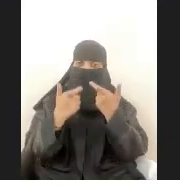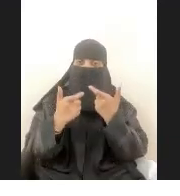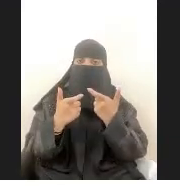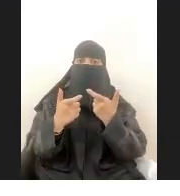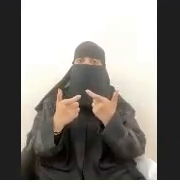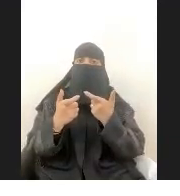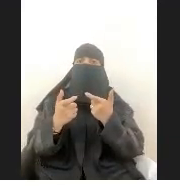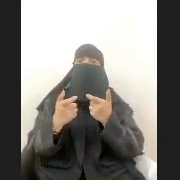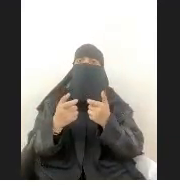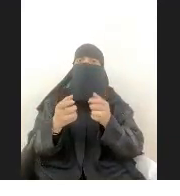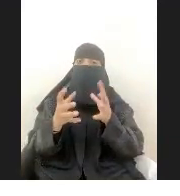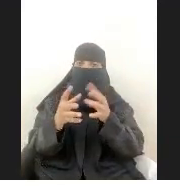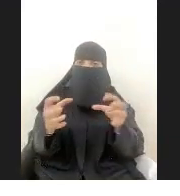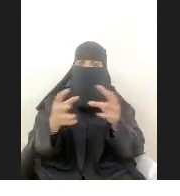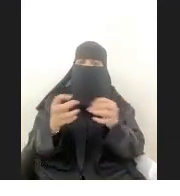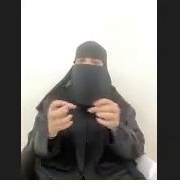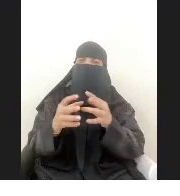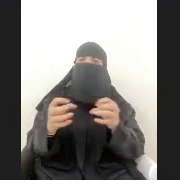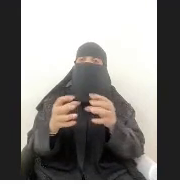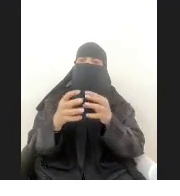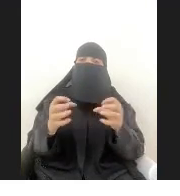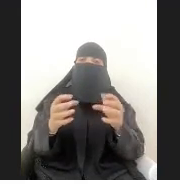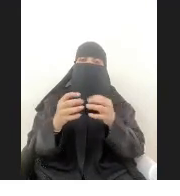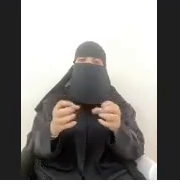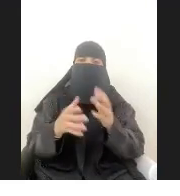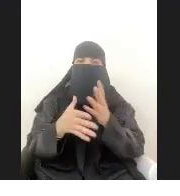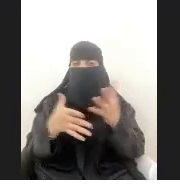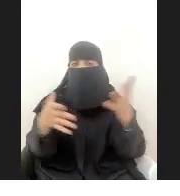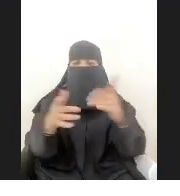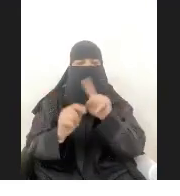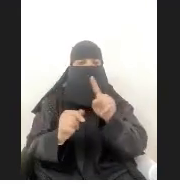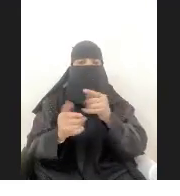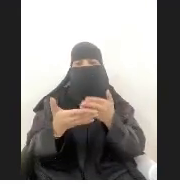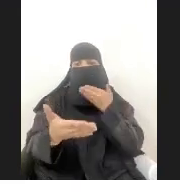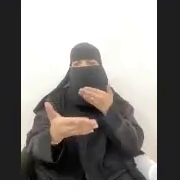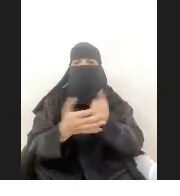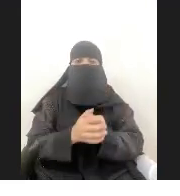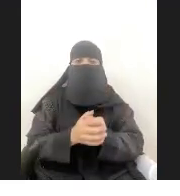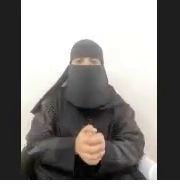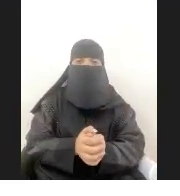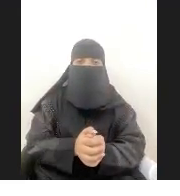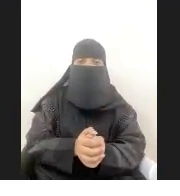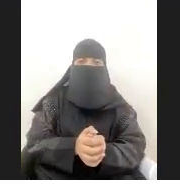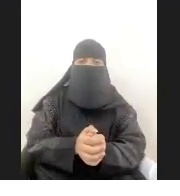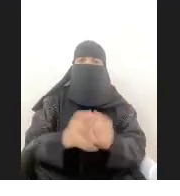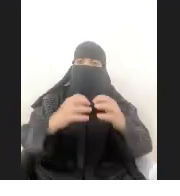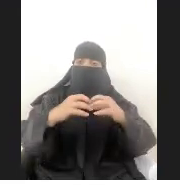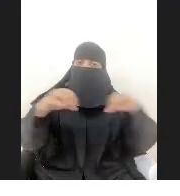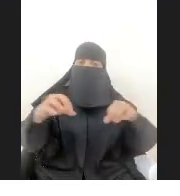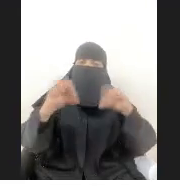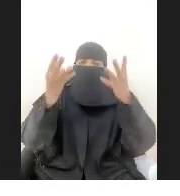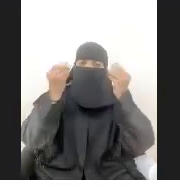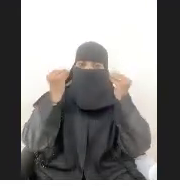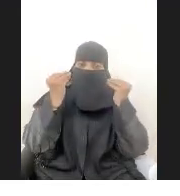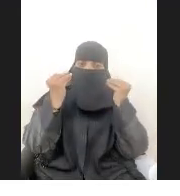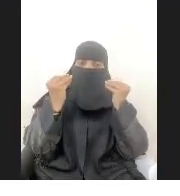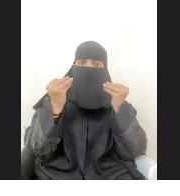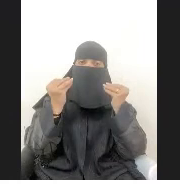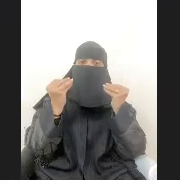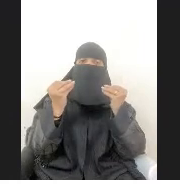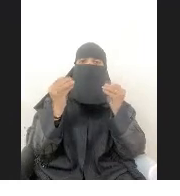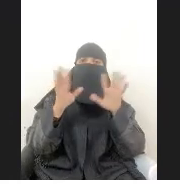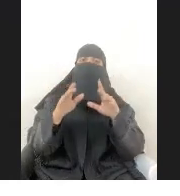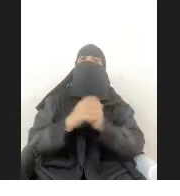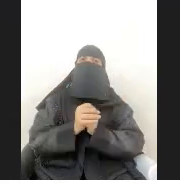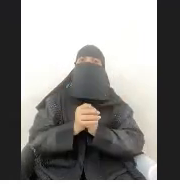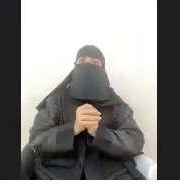ذكرناها، كذلك لابد ان يتم يعني فصل المعلومات بحيث أن يكون في تكنيز متماثل